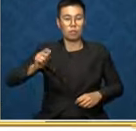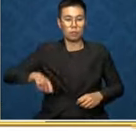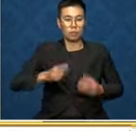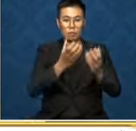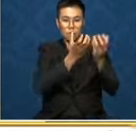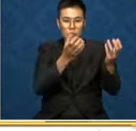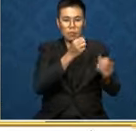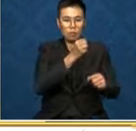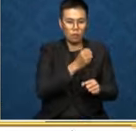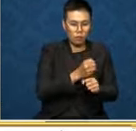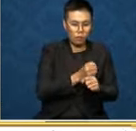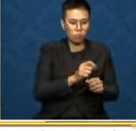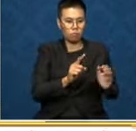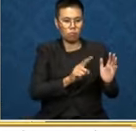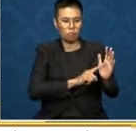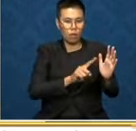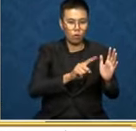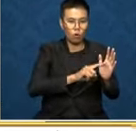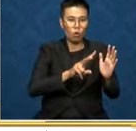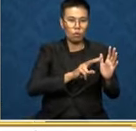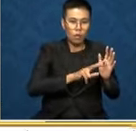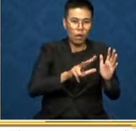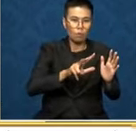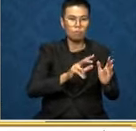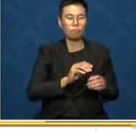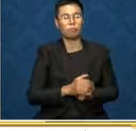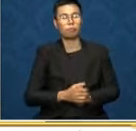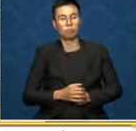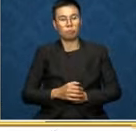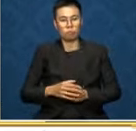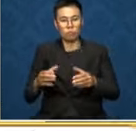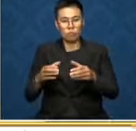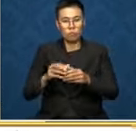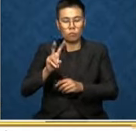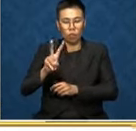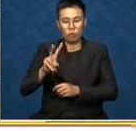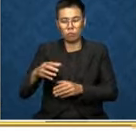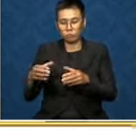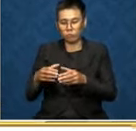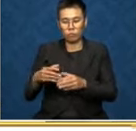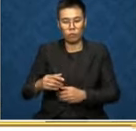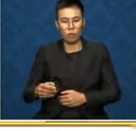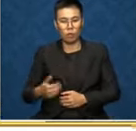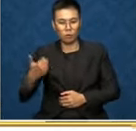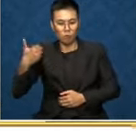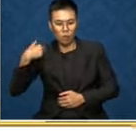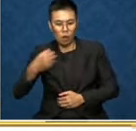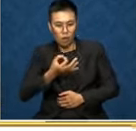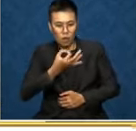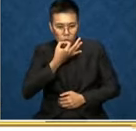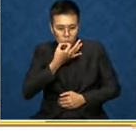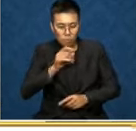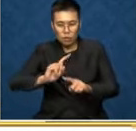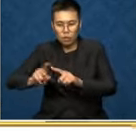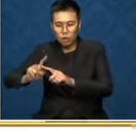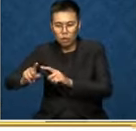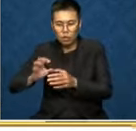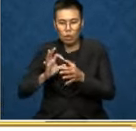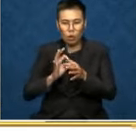ครั้งหรือ 3ครั้งกันแน่ค่ะชุดที่ 2ค่ะเป็นคณะอนุกรรมการนะคะรับฟังความเห็นจากกลุ่มอาชีพต่างๆเกี่ยวกับการแก้ไข